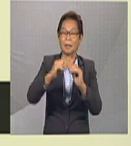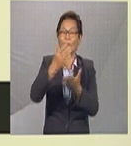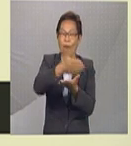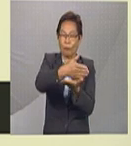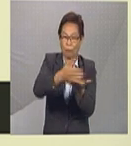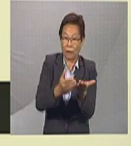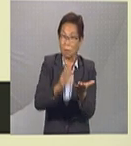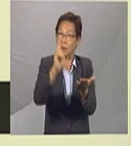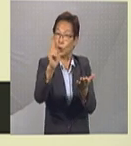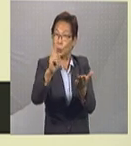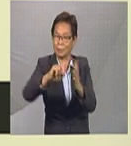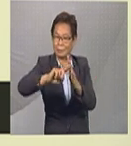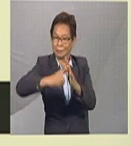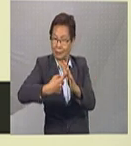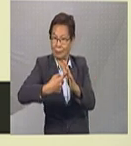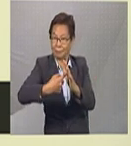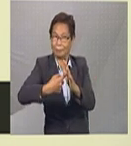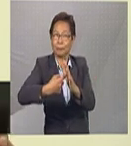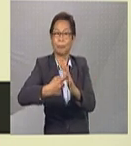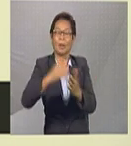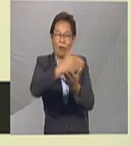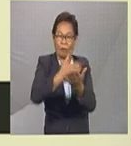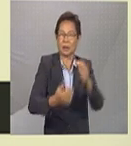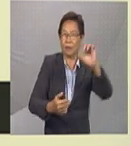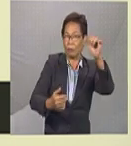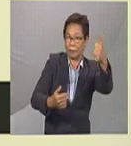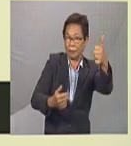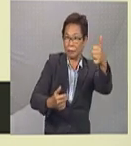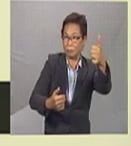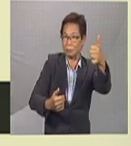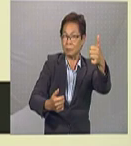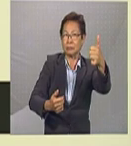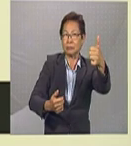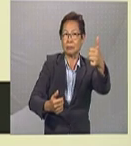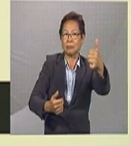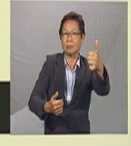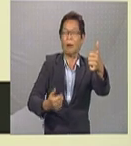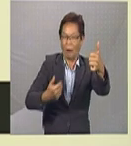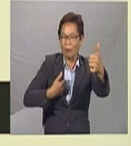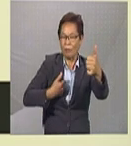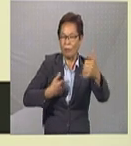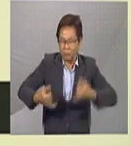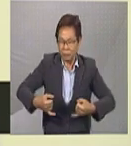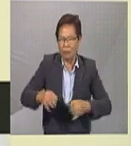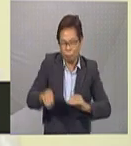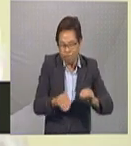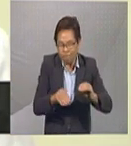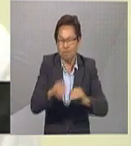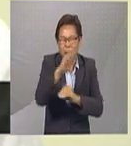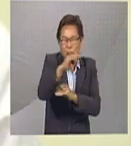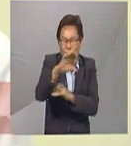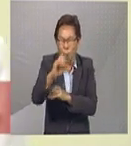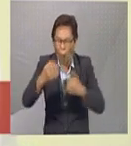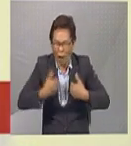ini diperkenalkan. Fasa pertama kita lihat selalu kadang, walaupun ada sekatan pergerakan,